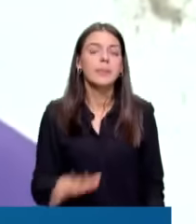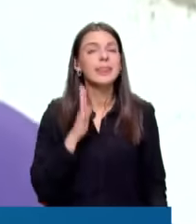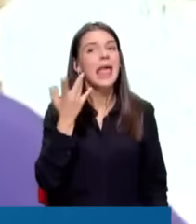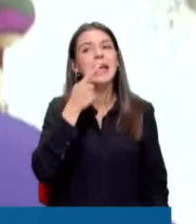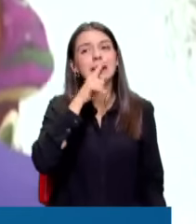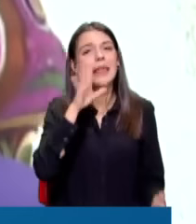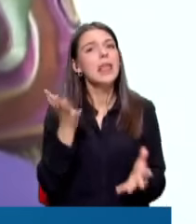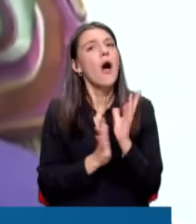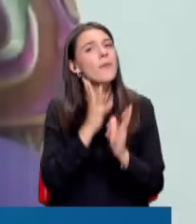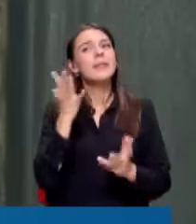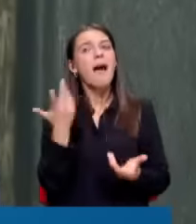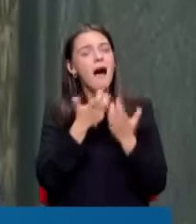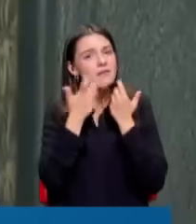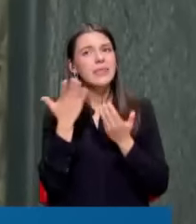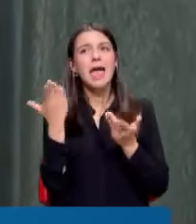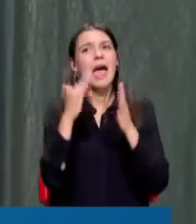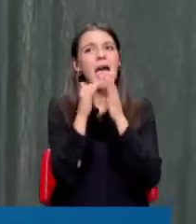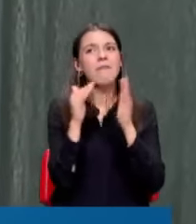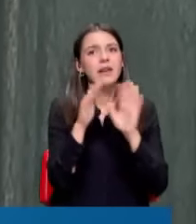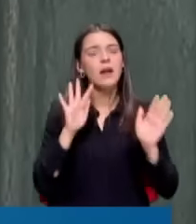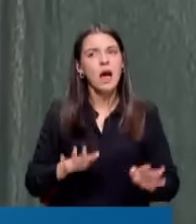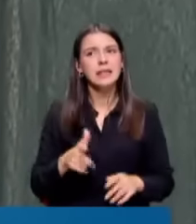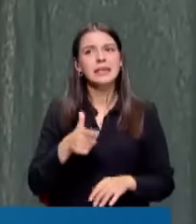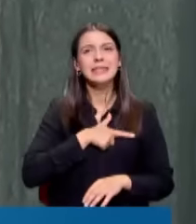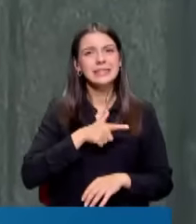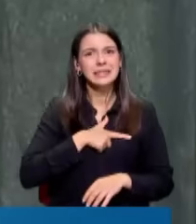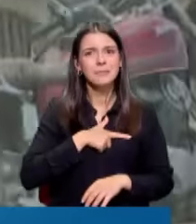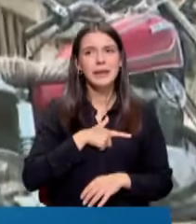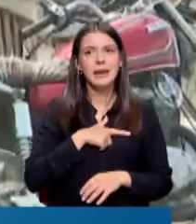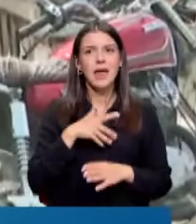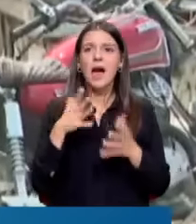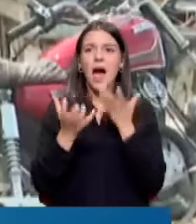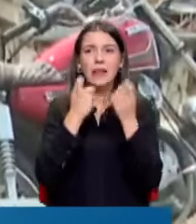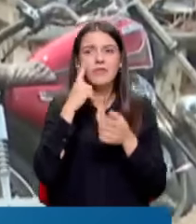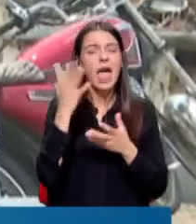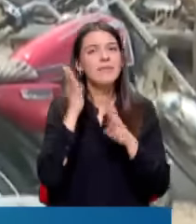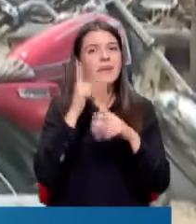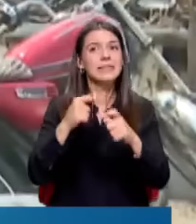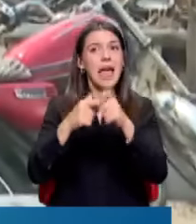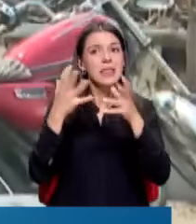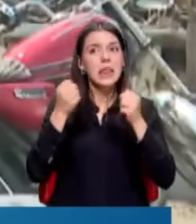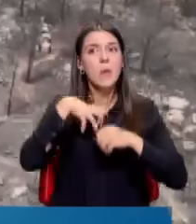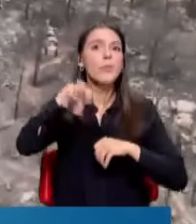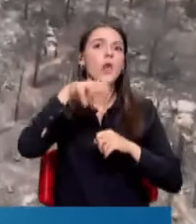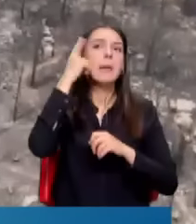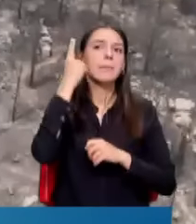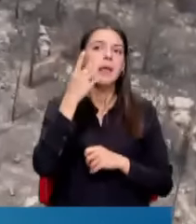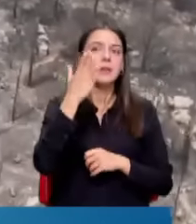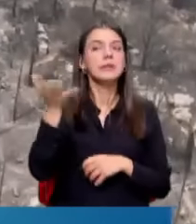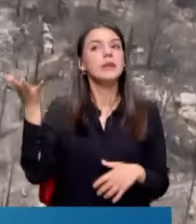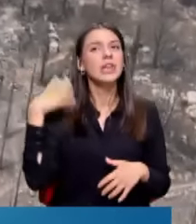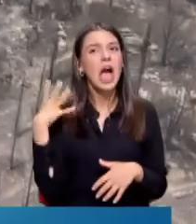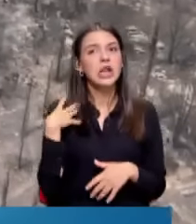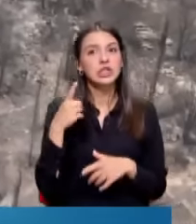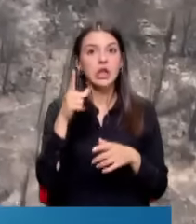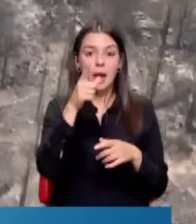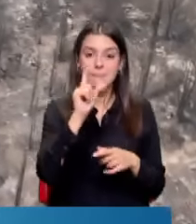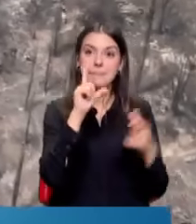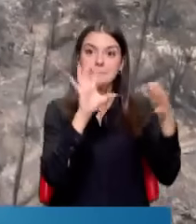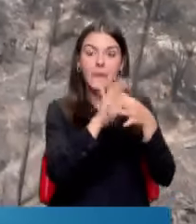ne orman, ne hayvan, ne de evleri kaldı. İzmir'i saran alevlerden en çok etkilenen bölgelerden biri Karşıyaka ilçesine